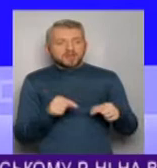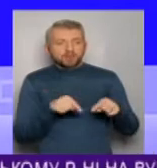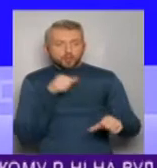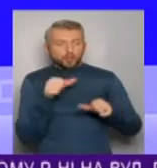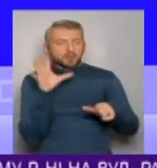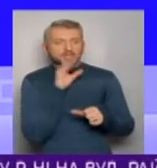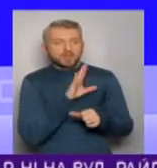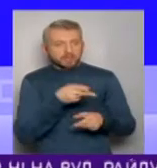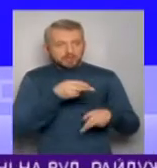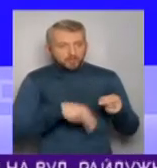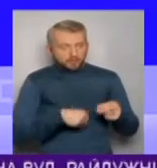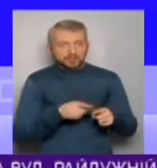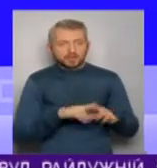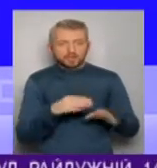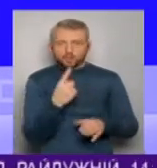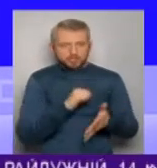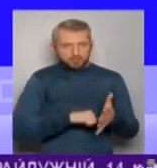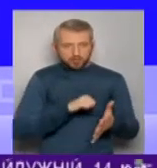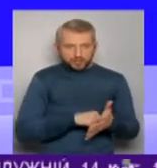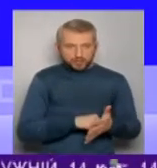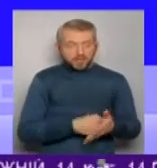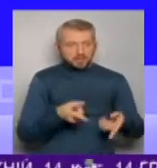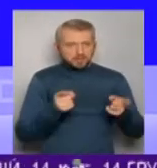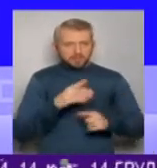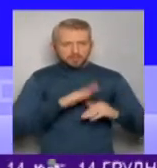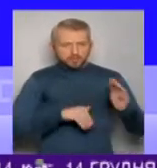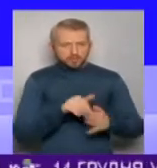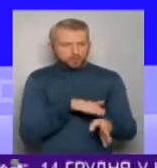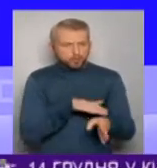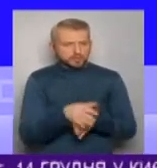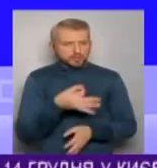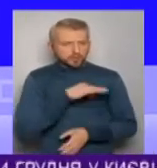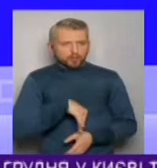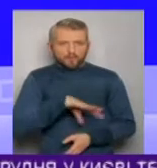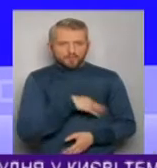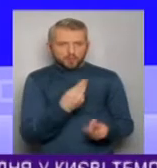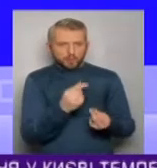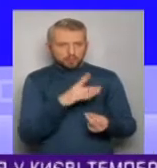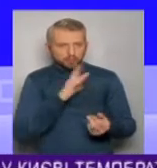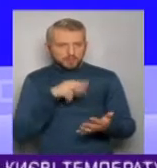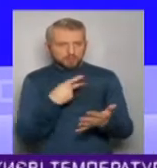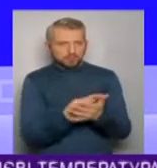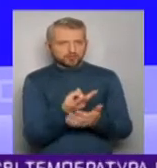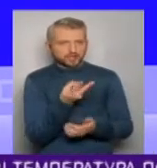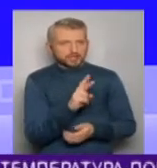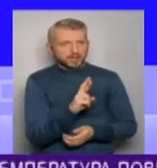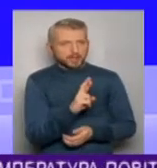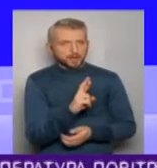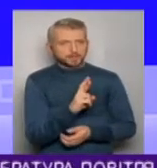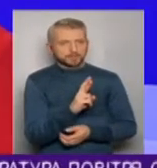встигли дозавершити, то це тільки одна причина. Насправді, ми практично повністю використаємо всі гроші, які були передбачені для